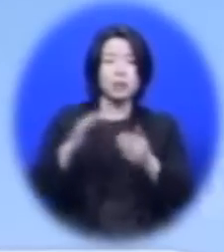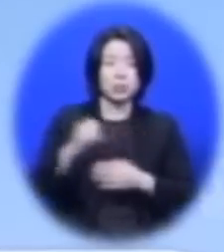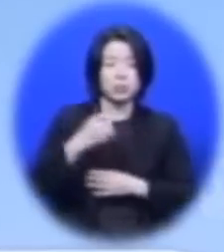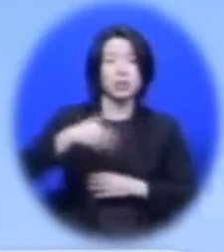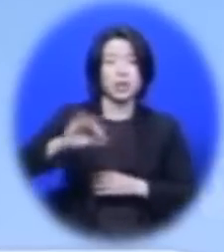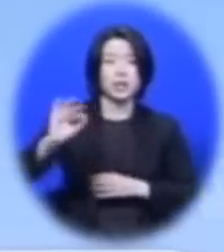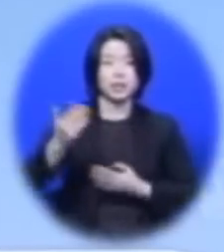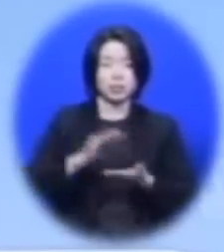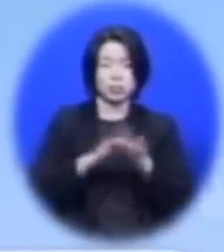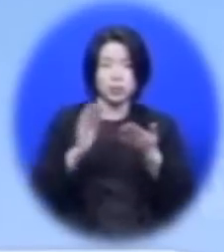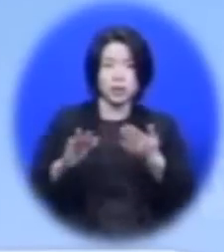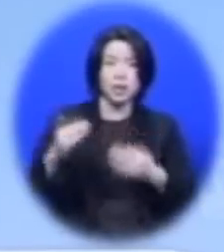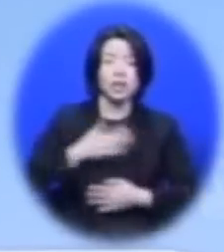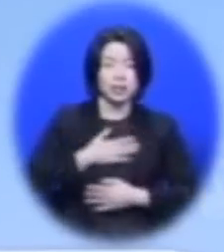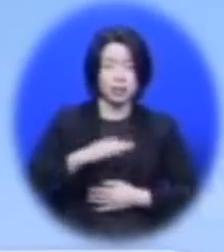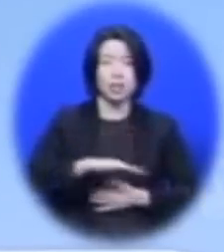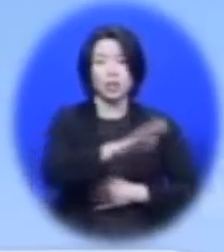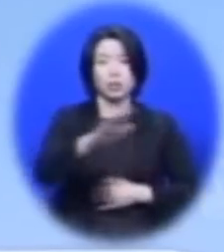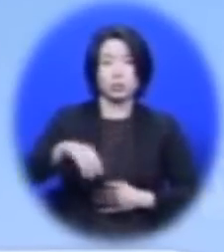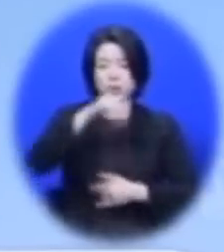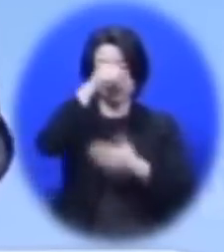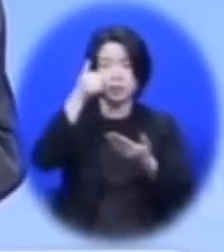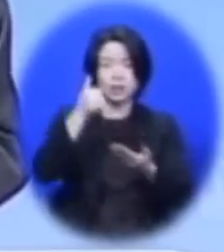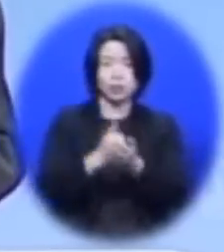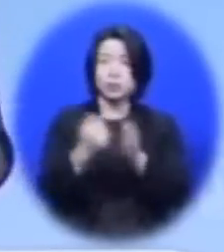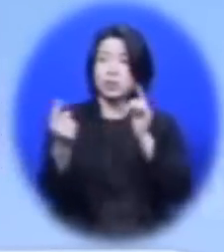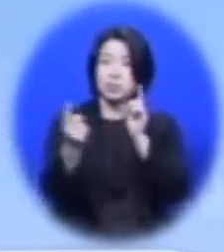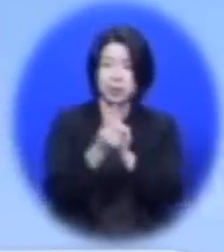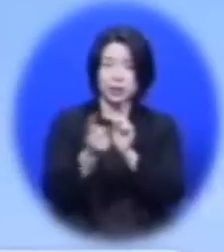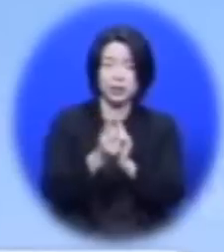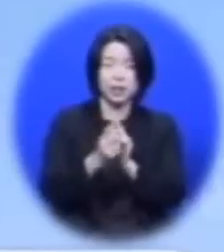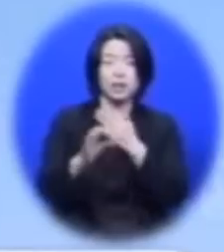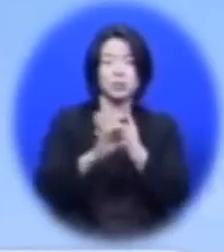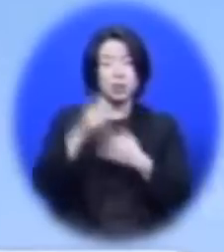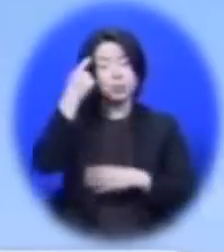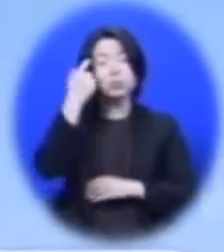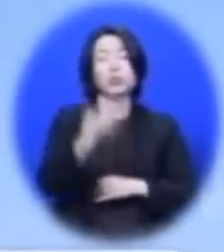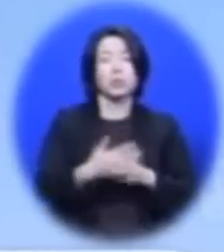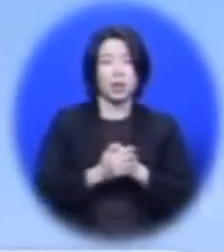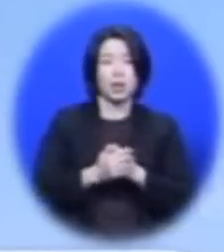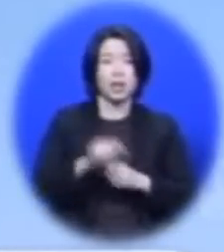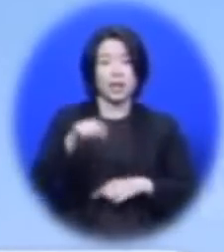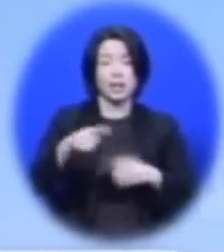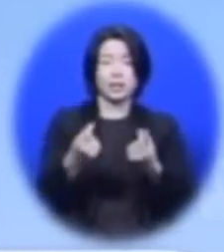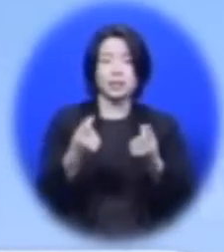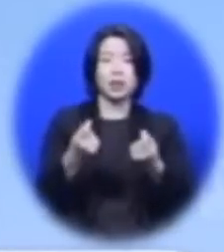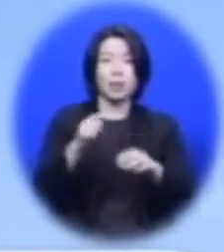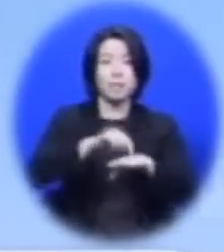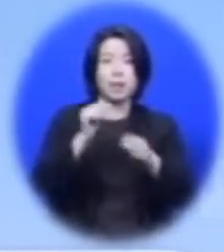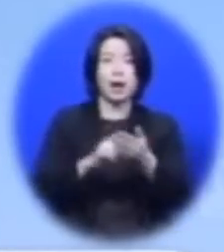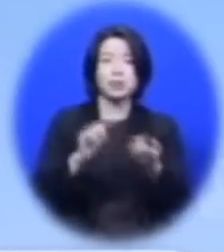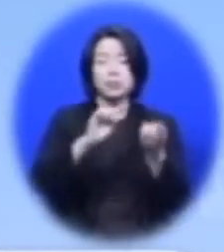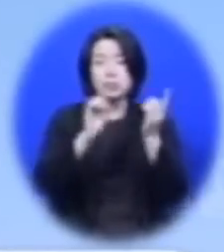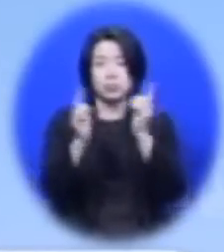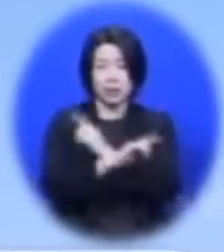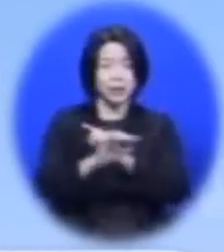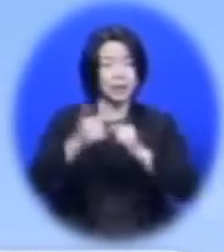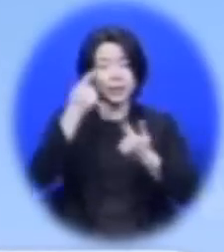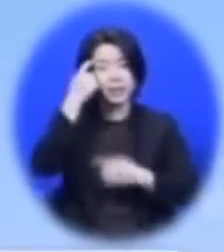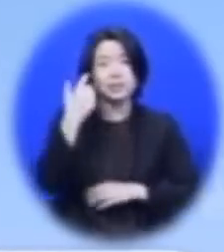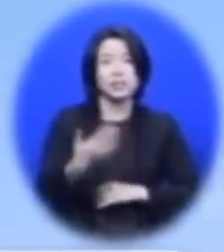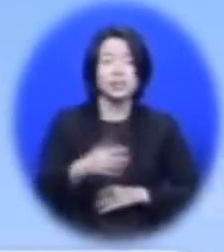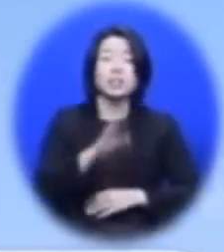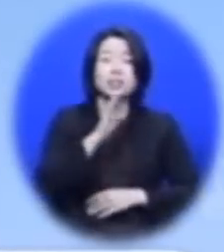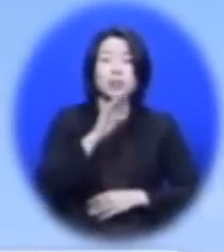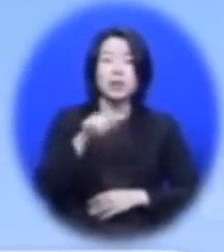혹시 우리 저나 우리 장로님들을 만나면 물어보세요. 네. 그런 마음 변하지 않았는지. 정말